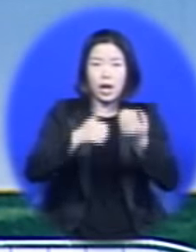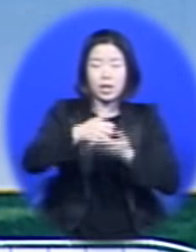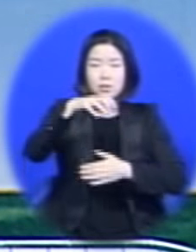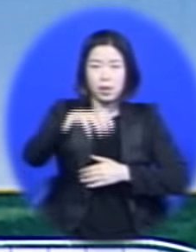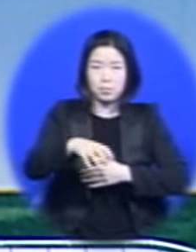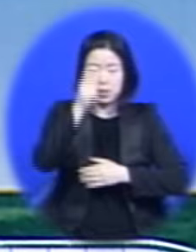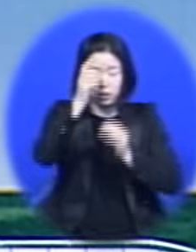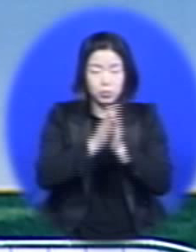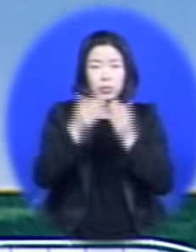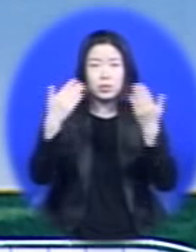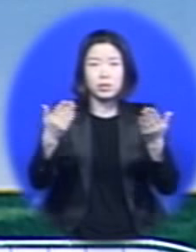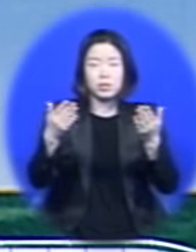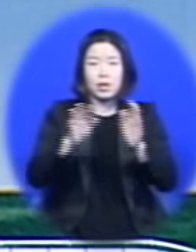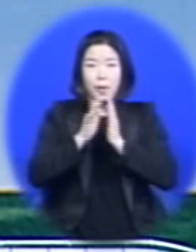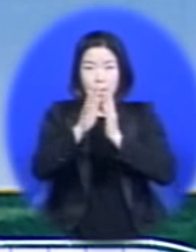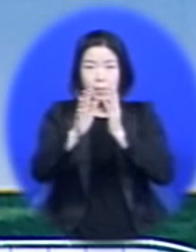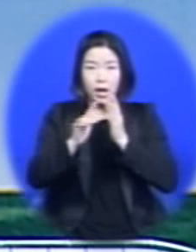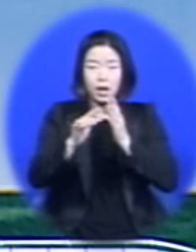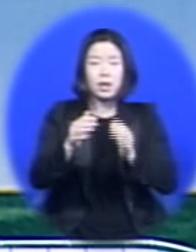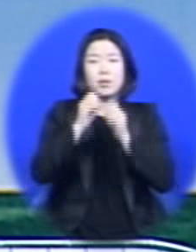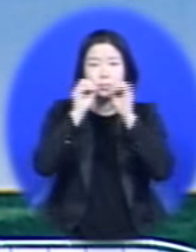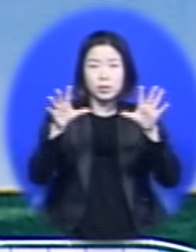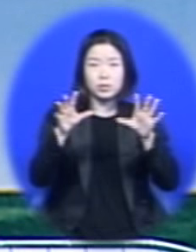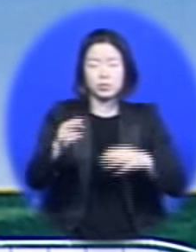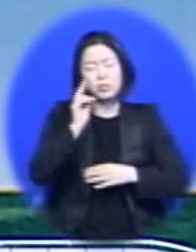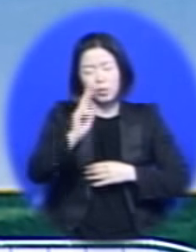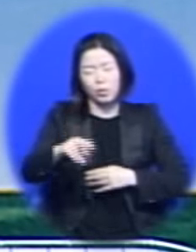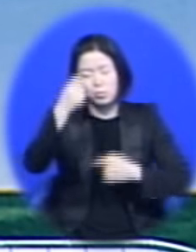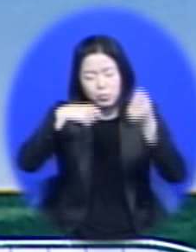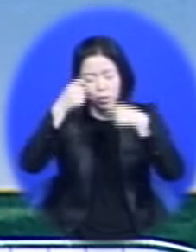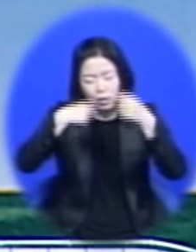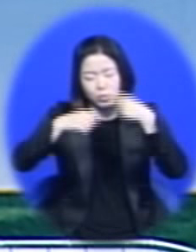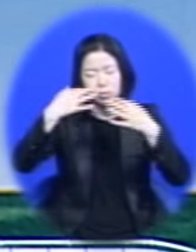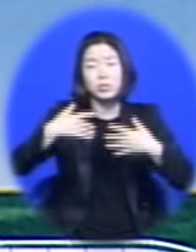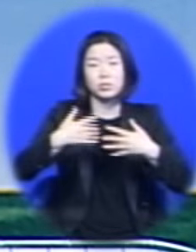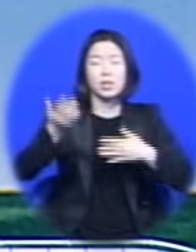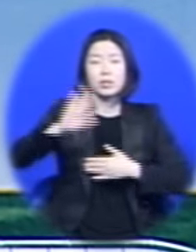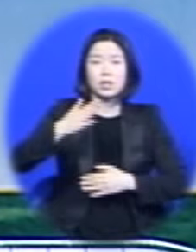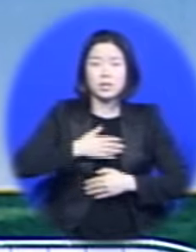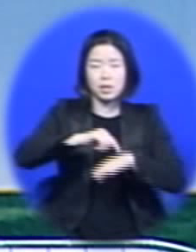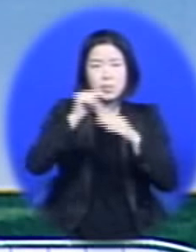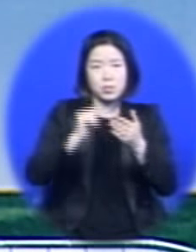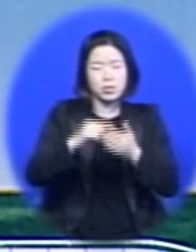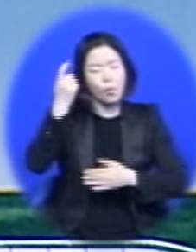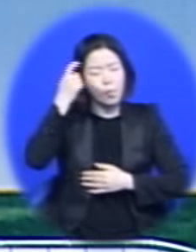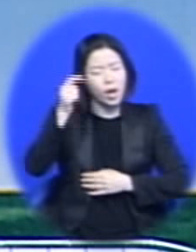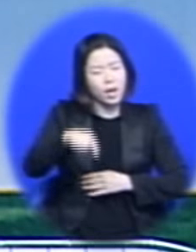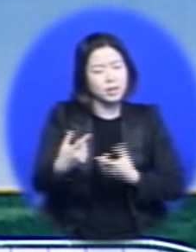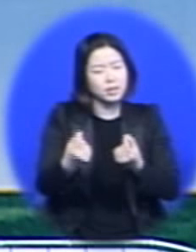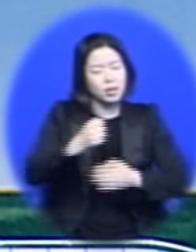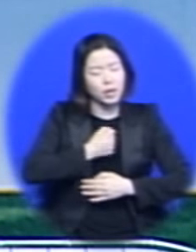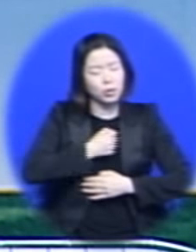방언이 터지면서 정말 너무너무 울었습니다. 그러나 제 마음속에 왜 이런 애통함이